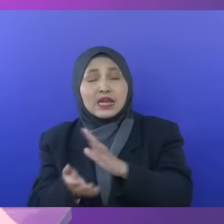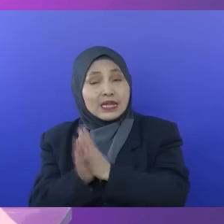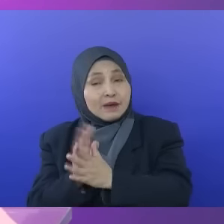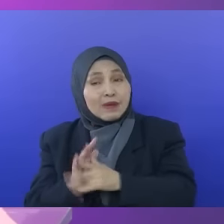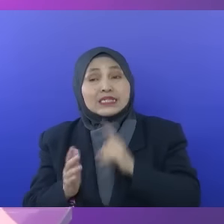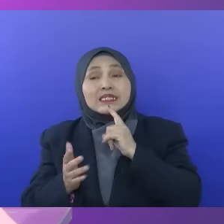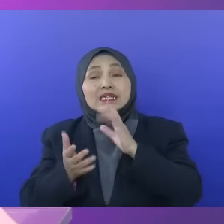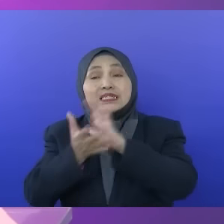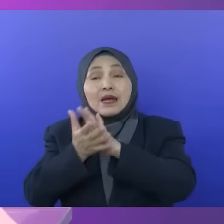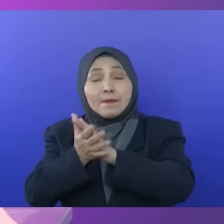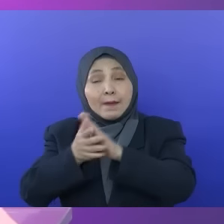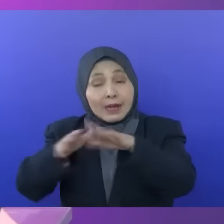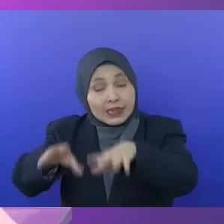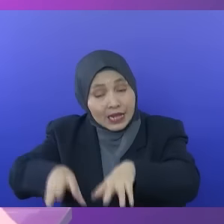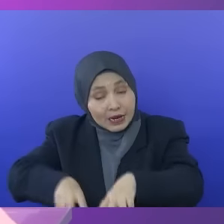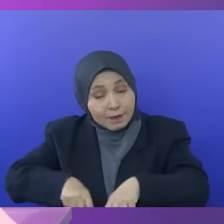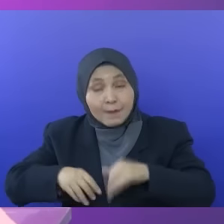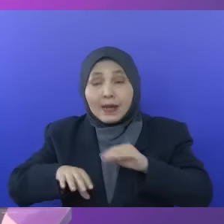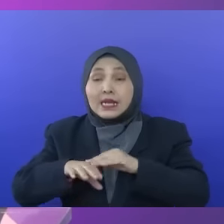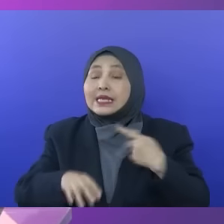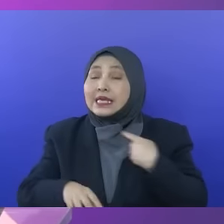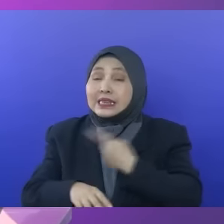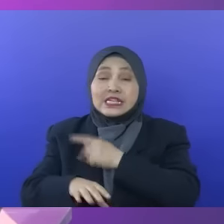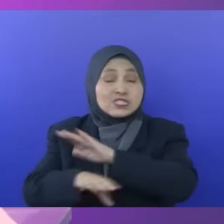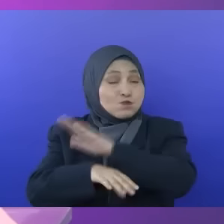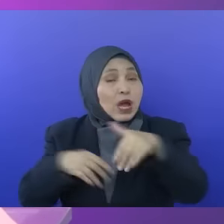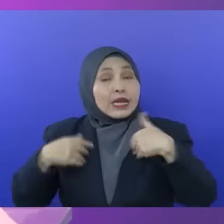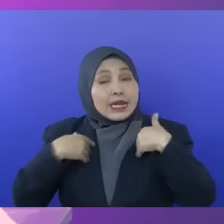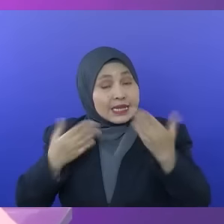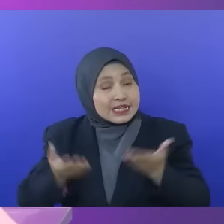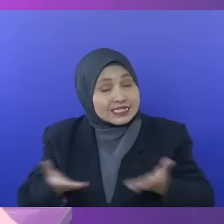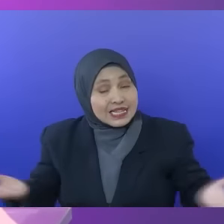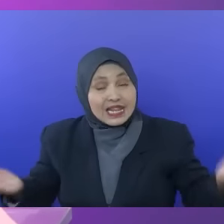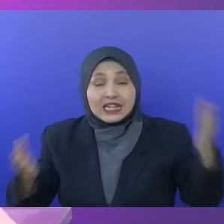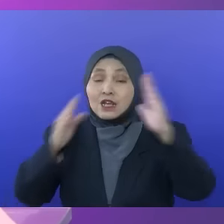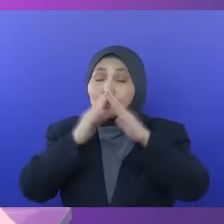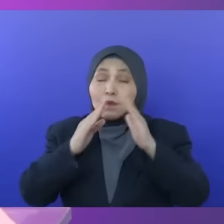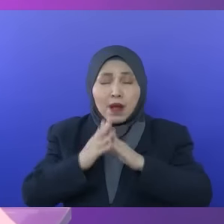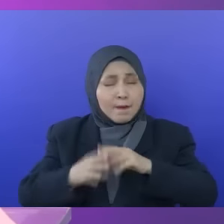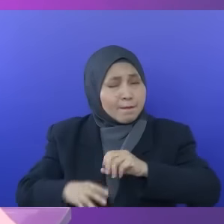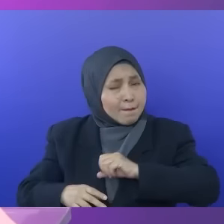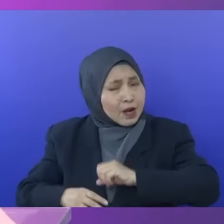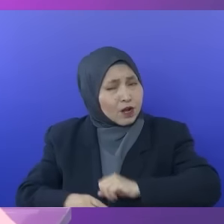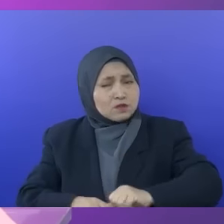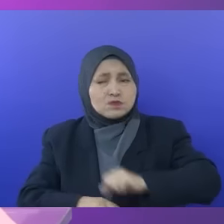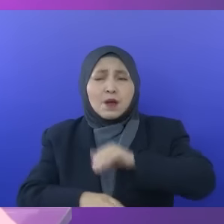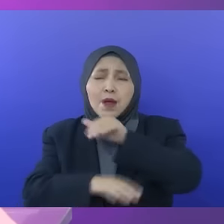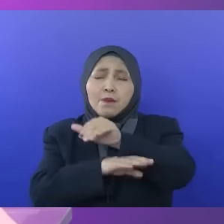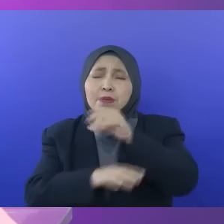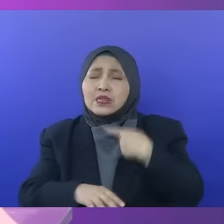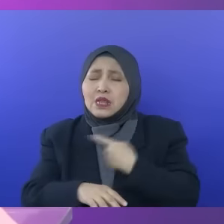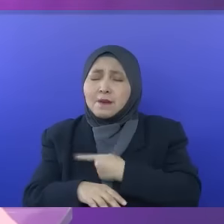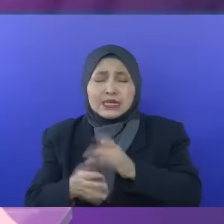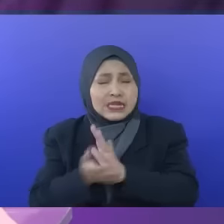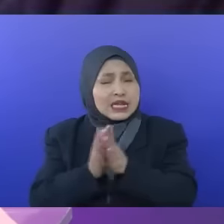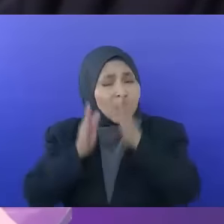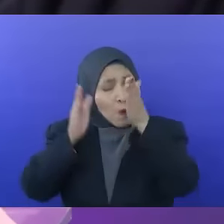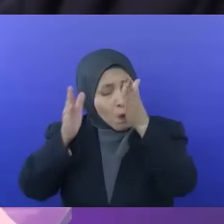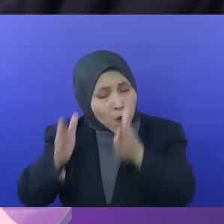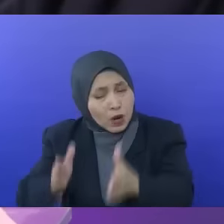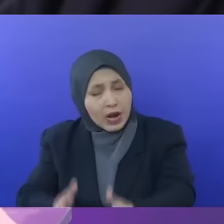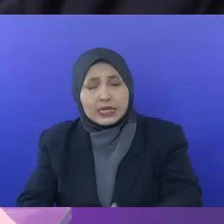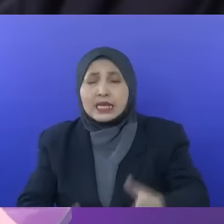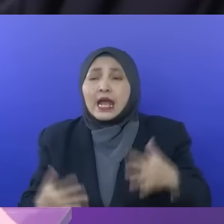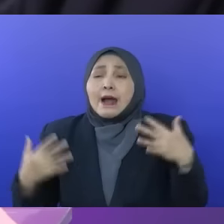Sanjungan dan penginapan kepada kita semua tentunya berada di studio yang berada di rumah perjuangan kita menjadi orang yang bertakwa yaitu